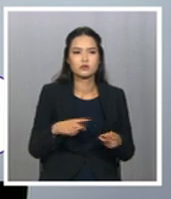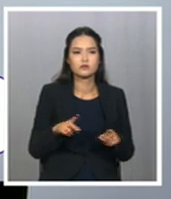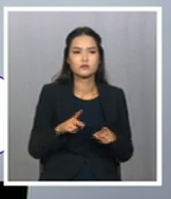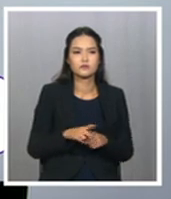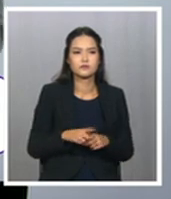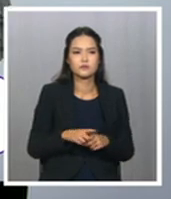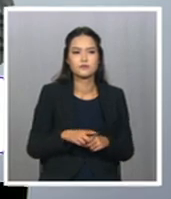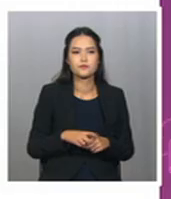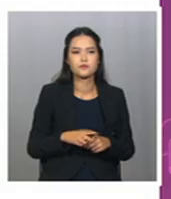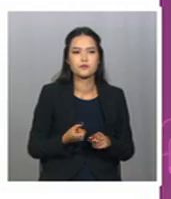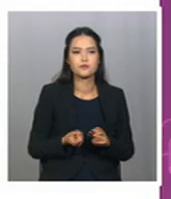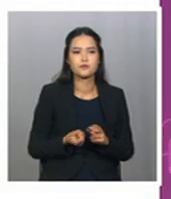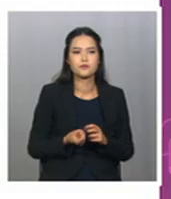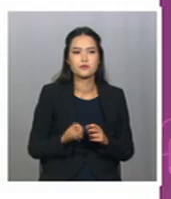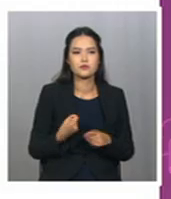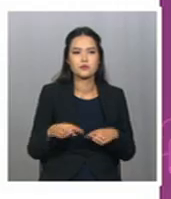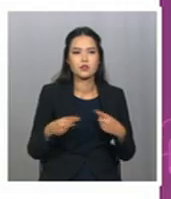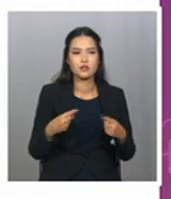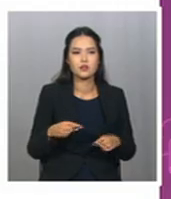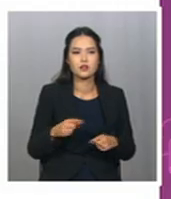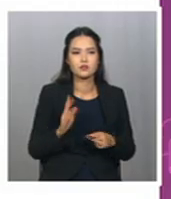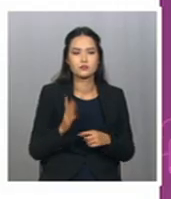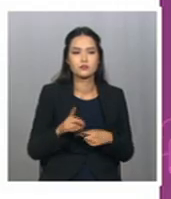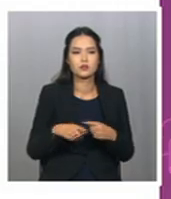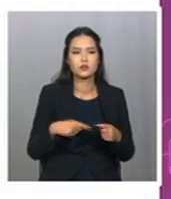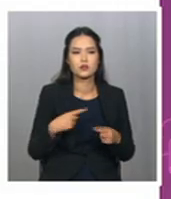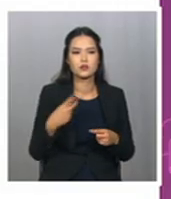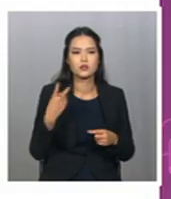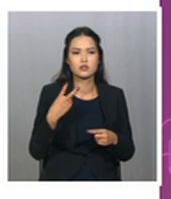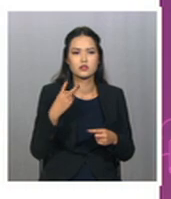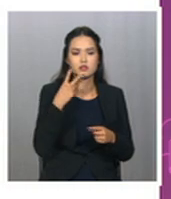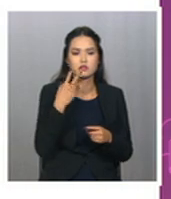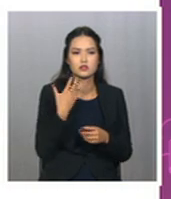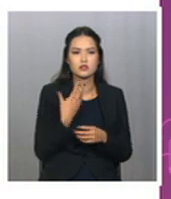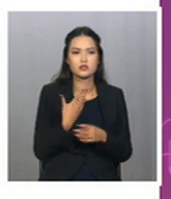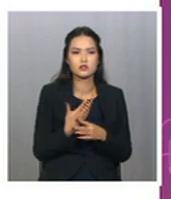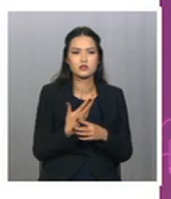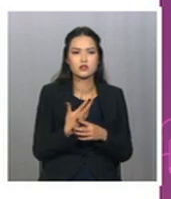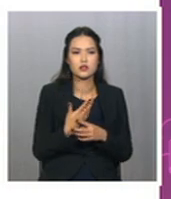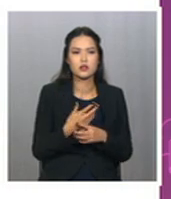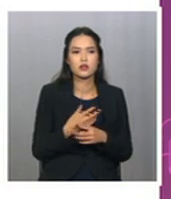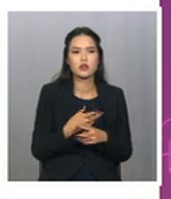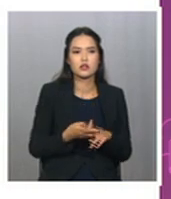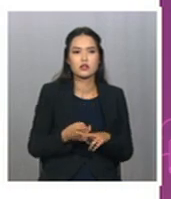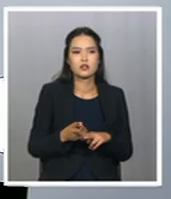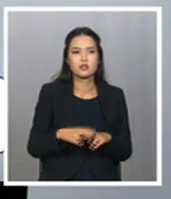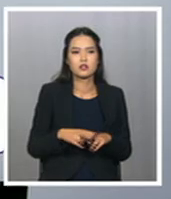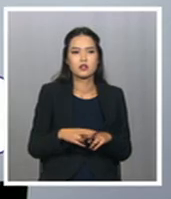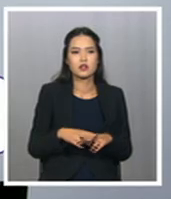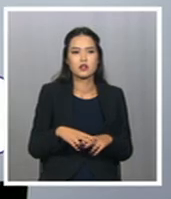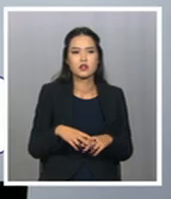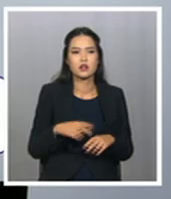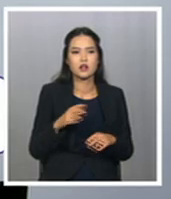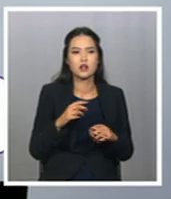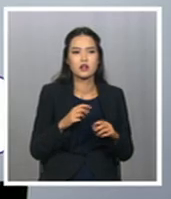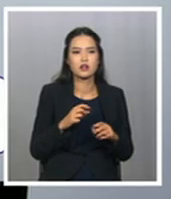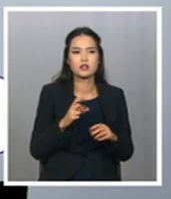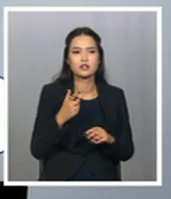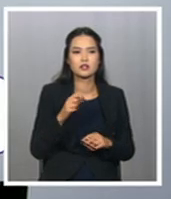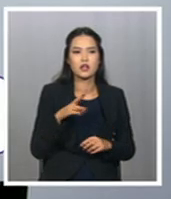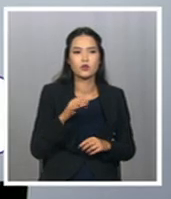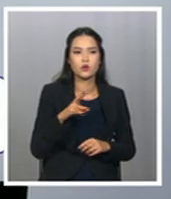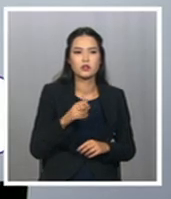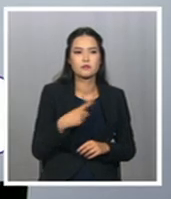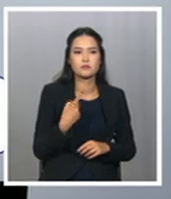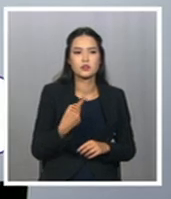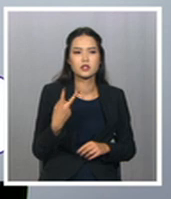ұрпақтар түзіледі екен. Ал енді екінші ұрпақтың генотипіне назар аударатын болсаңыздар, бірдің бір, екі, бірдің